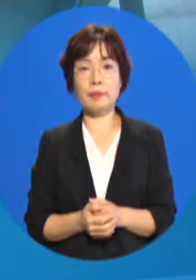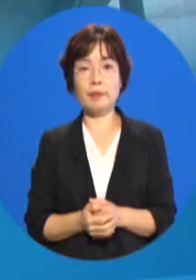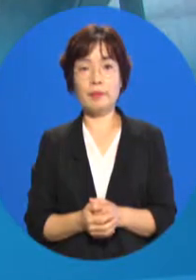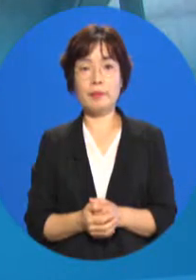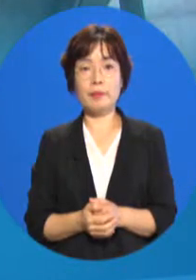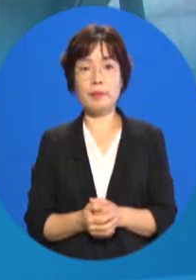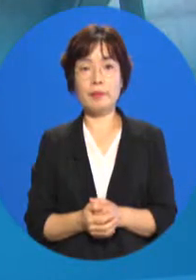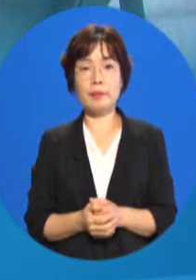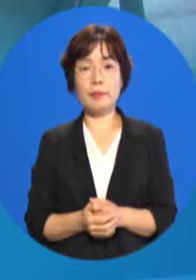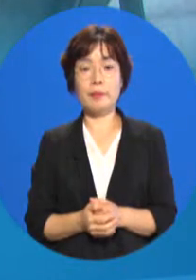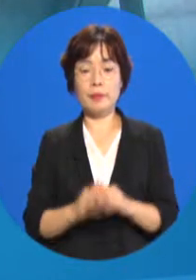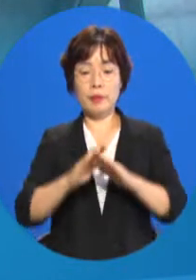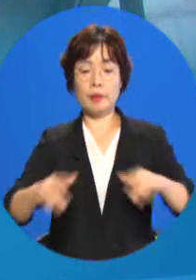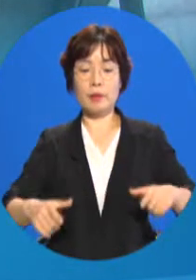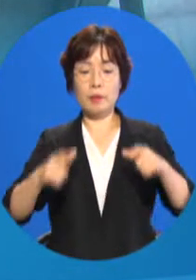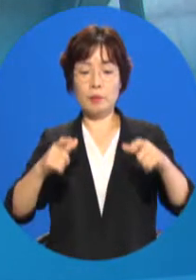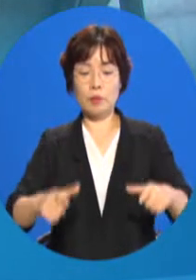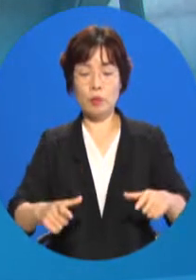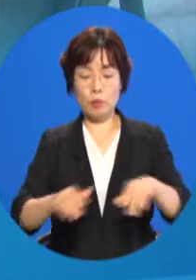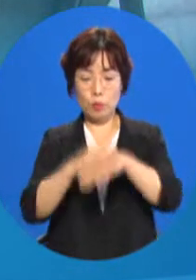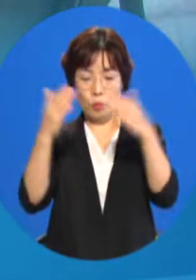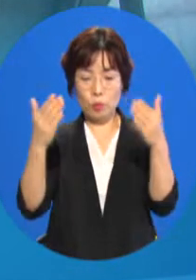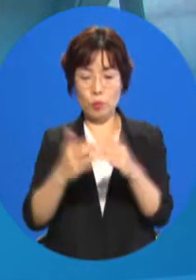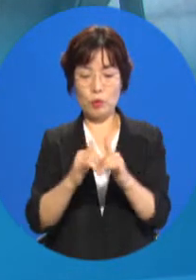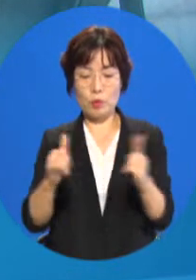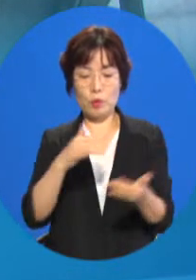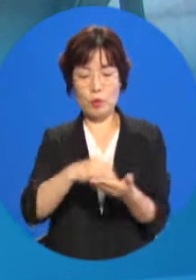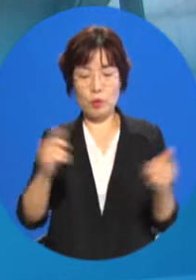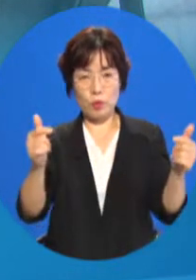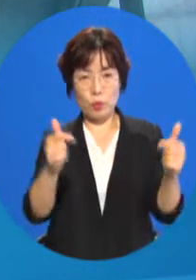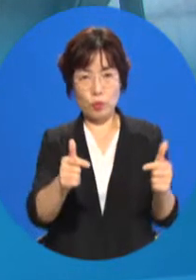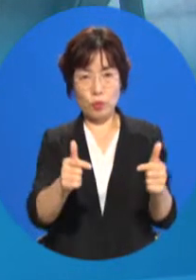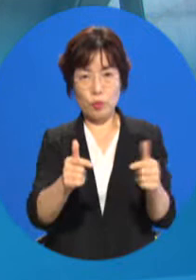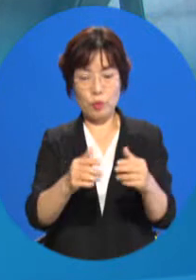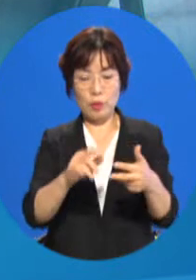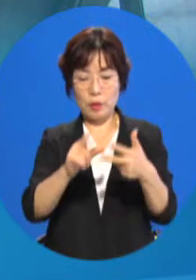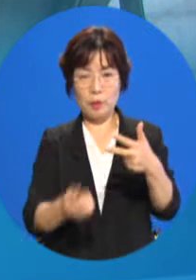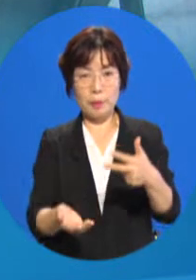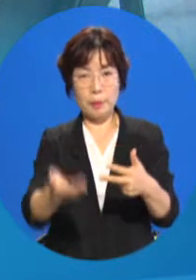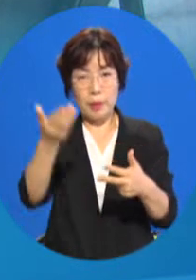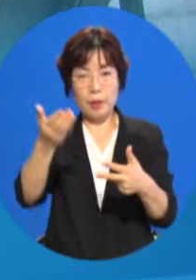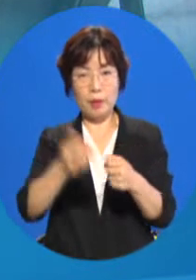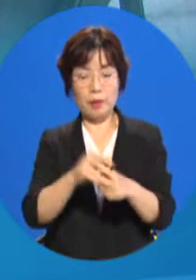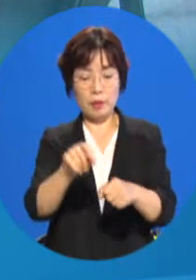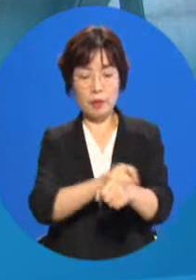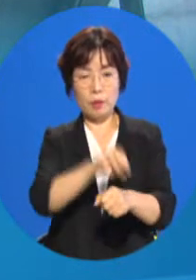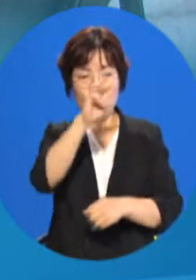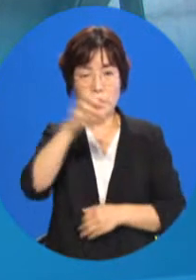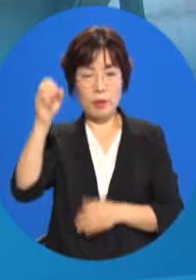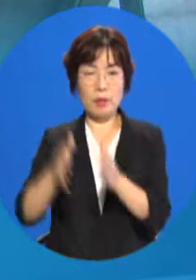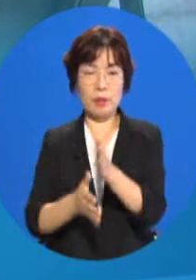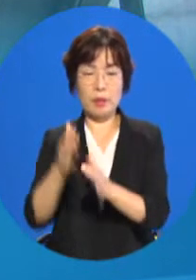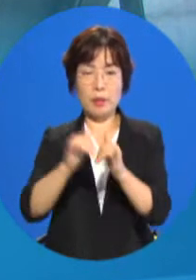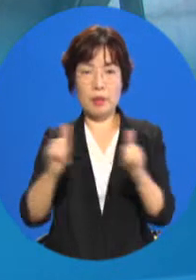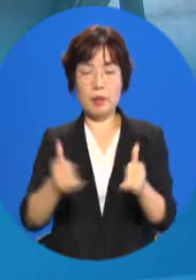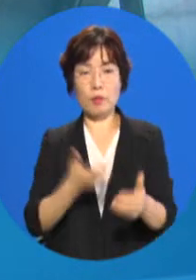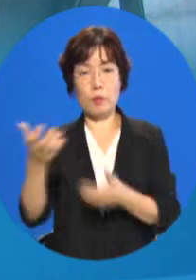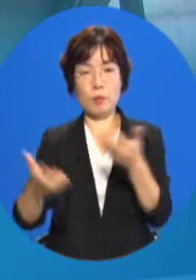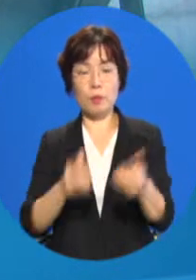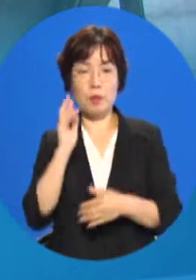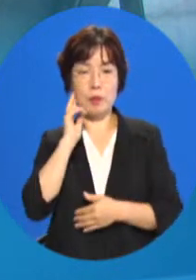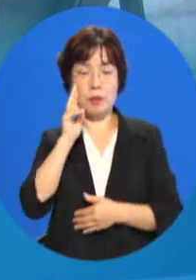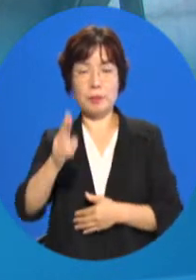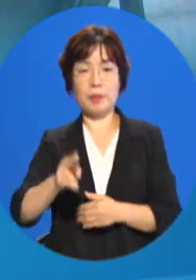네. 전남 지역이 전반적으로 인구가 줄어들고 있지만 올 상반기의 경우 특히 광양시의 인구 유출이 가장